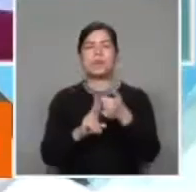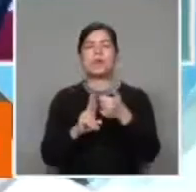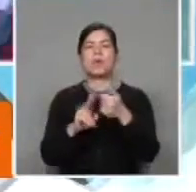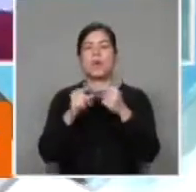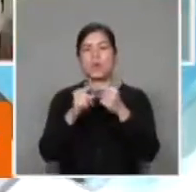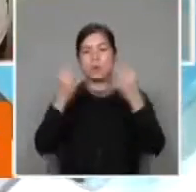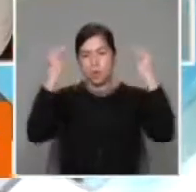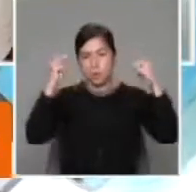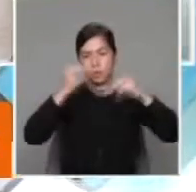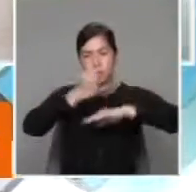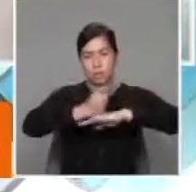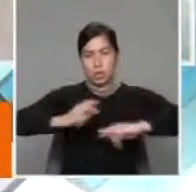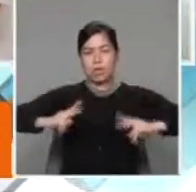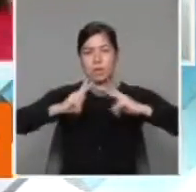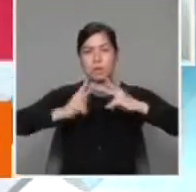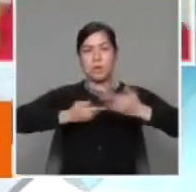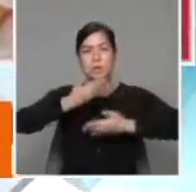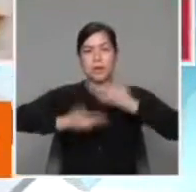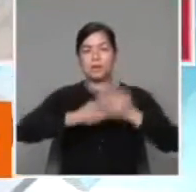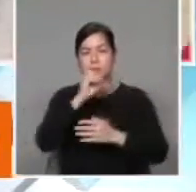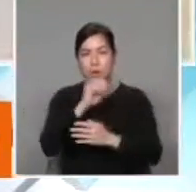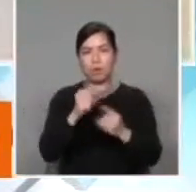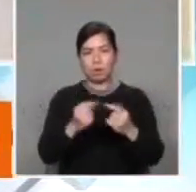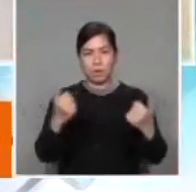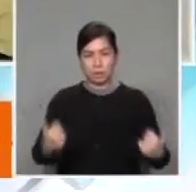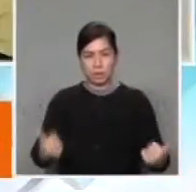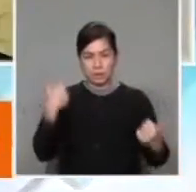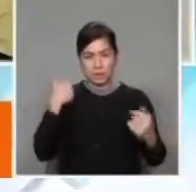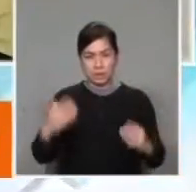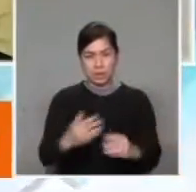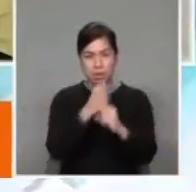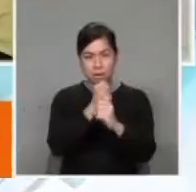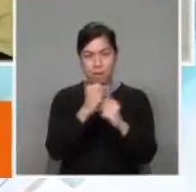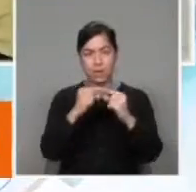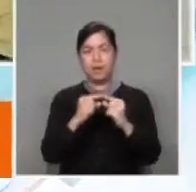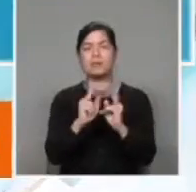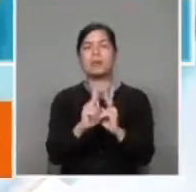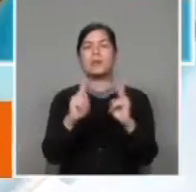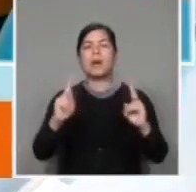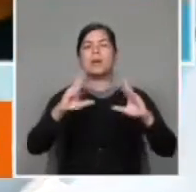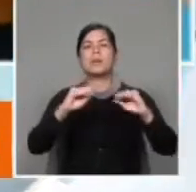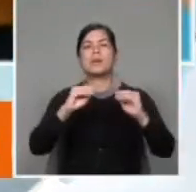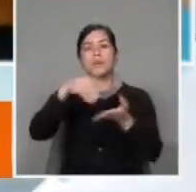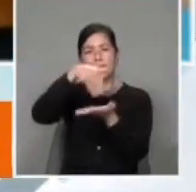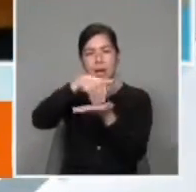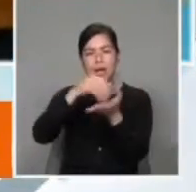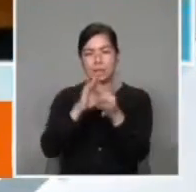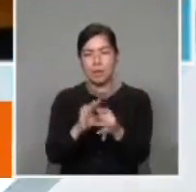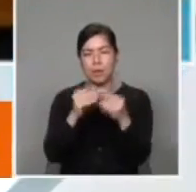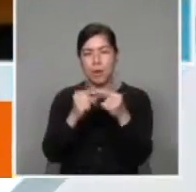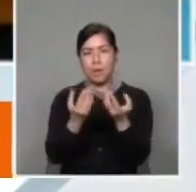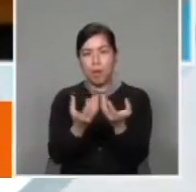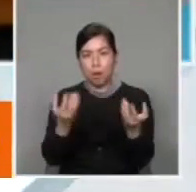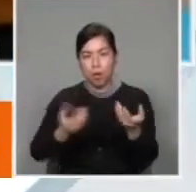นตรีว่าการกระทรวงพาณิชย์บอกว่าวันนี้เดี๋ยวจะมีการแถลงผลการประชุมคณะกรรมการกลางว่าด้วยราคาสินค้าและบริ